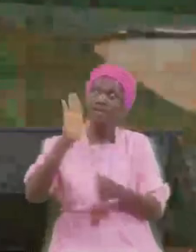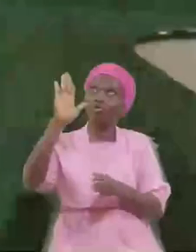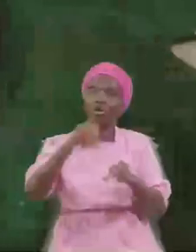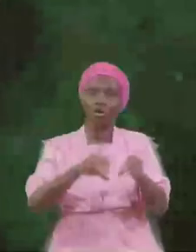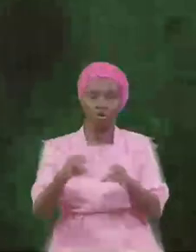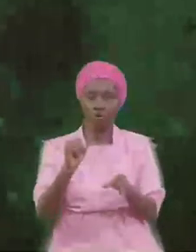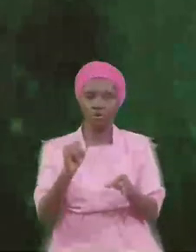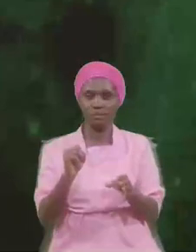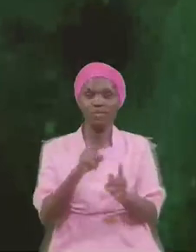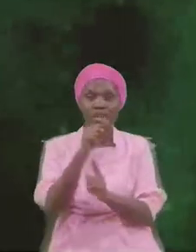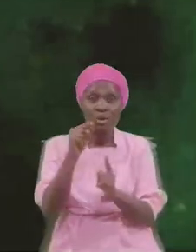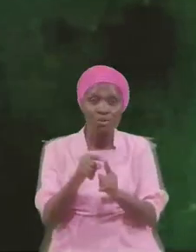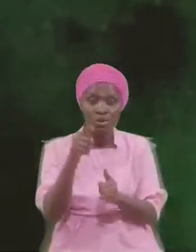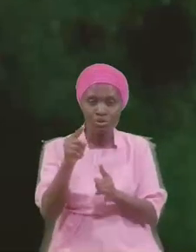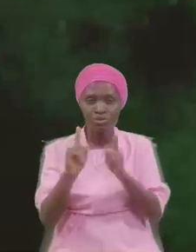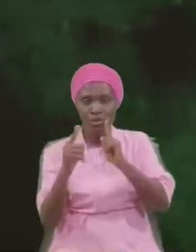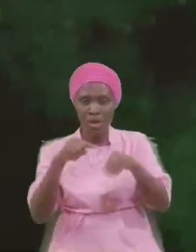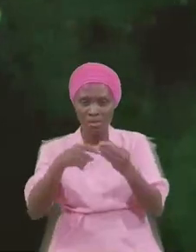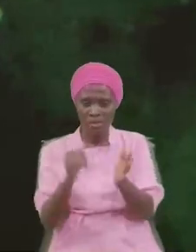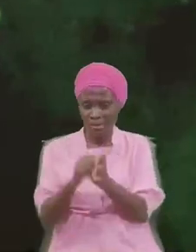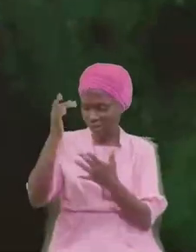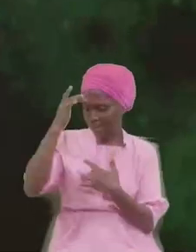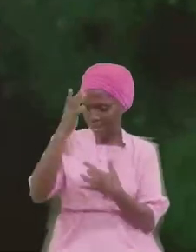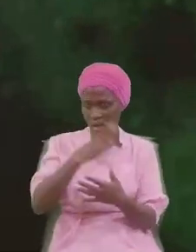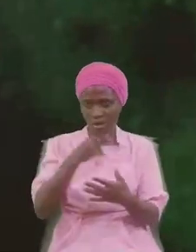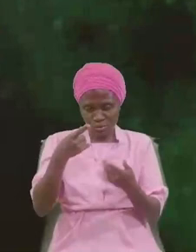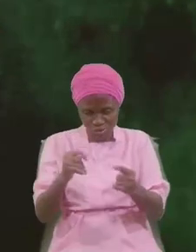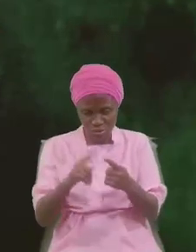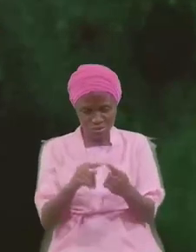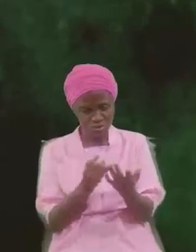Lorsque vous parlez de cette maladie, vous décrivez la maladie et